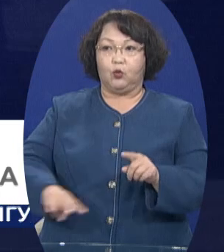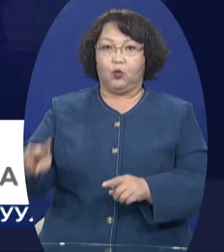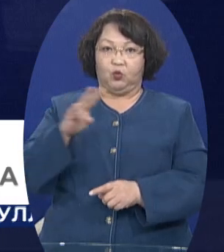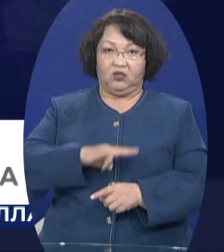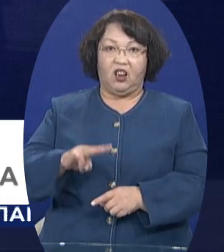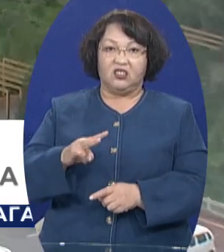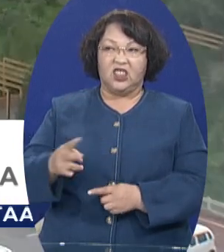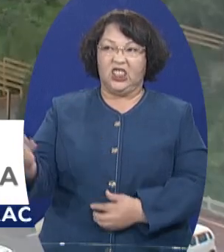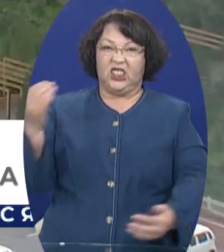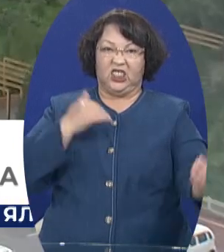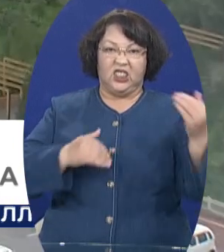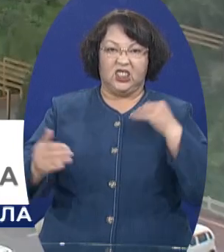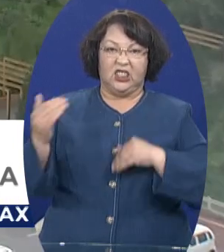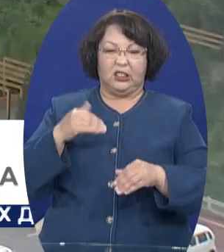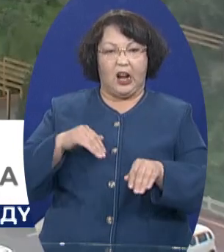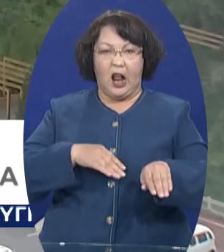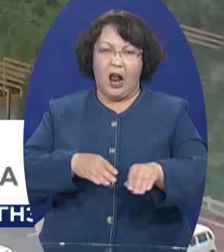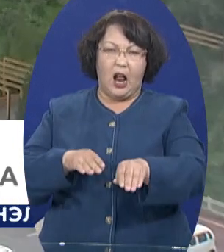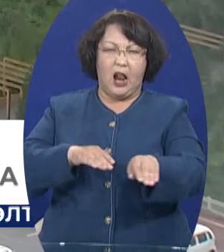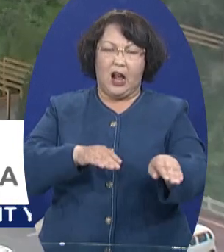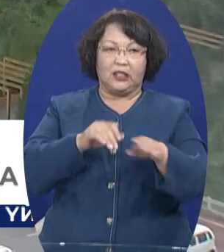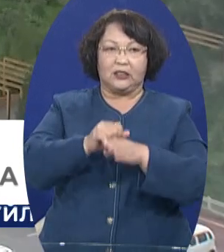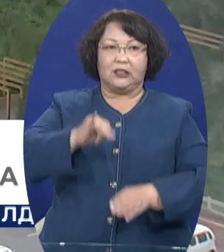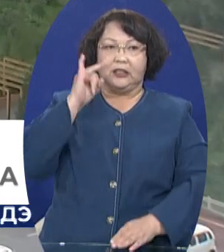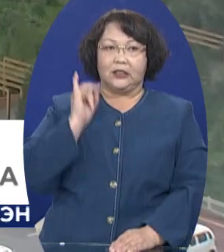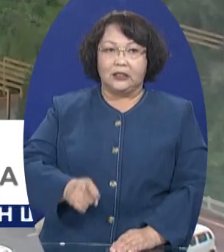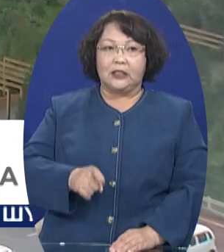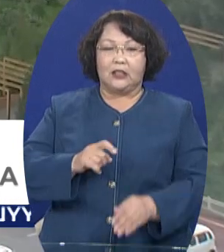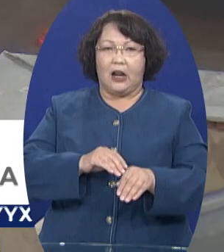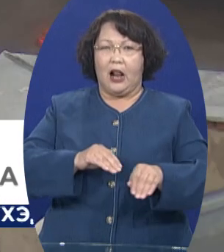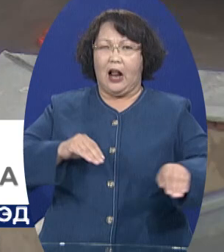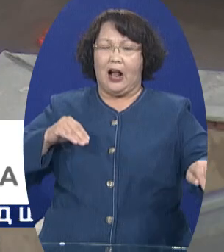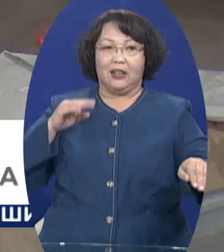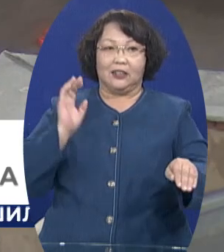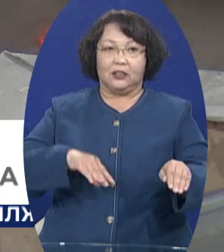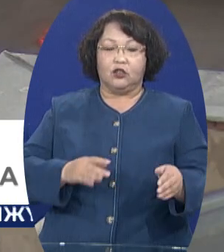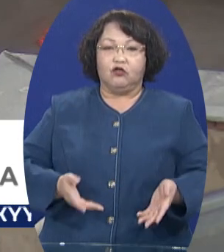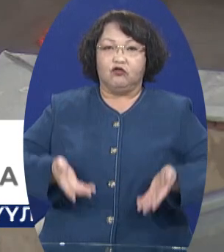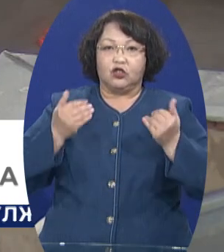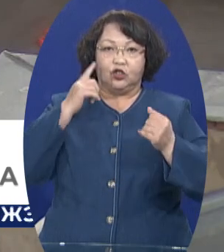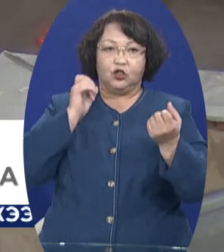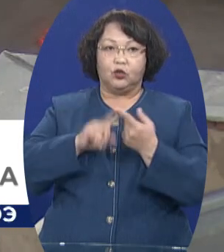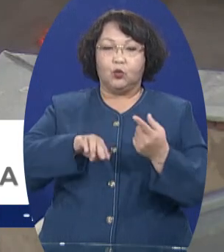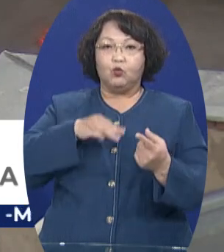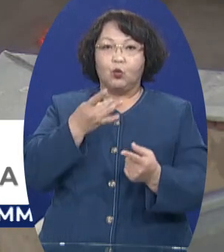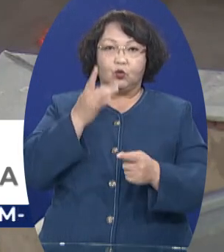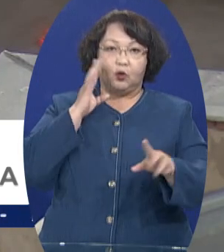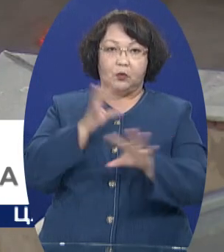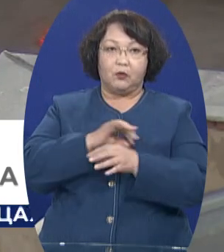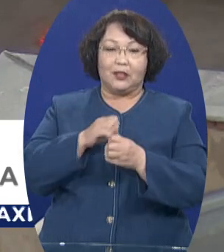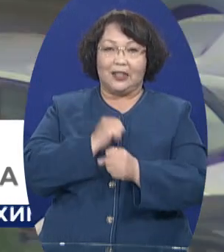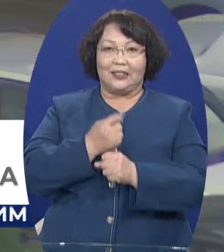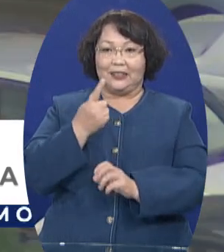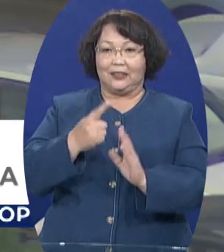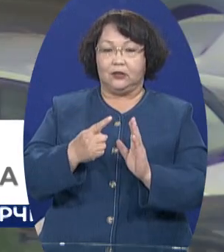замын ачааллыг нэмжээ. Тиймээс замын хөдөлгөөний төвжирэл ачааллыг бууруулах зорилгоор авах төр арга хэмжээний хүрээнд энэ сарын 26-наас